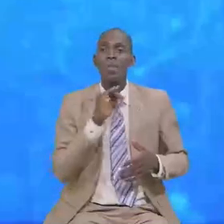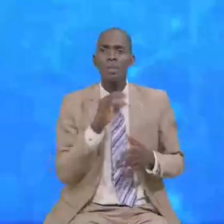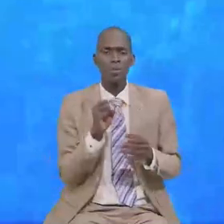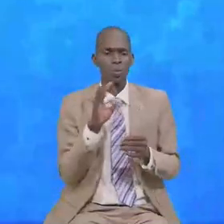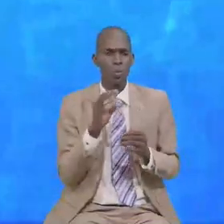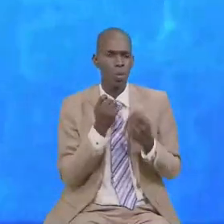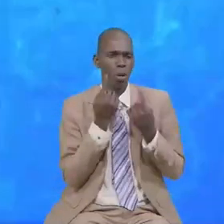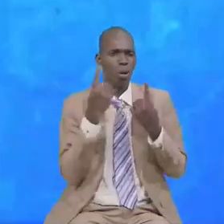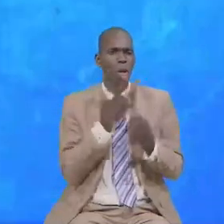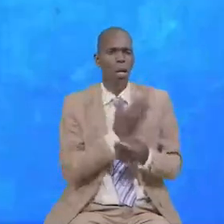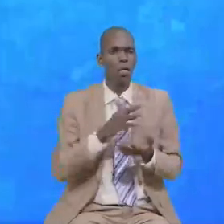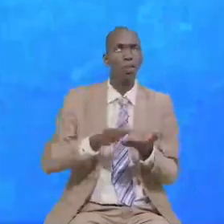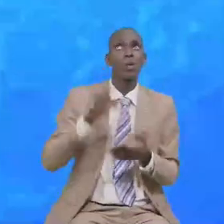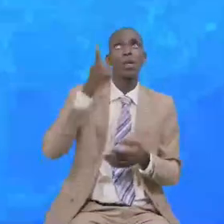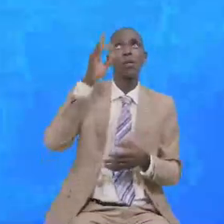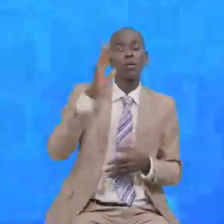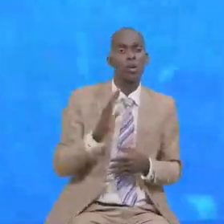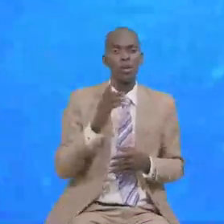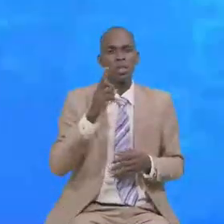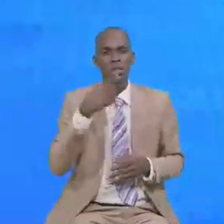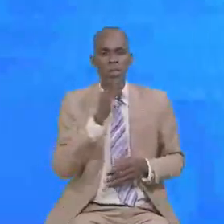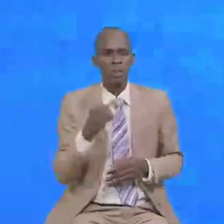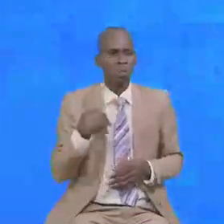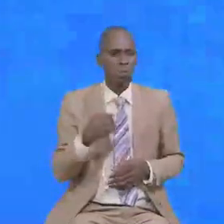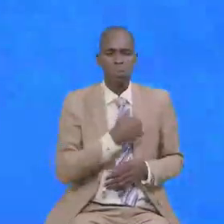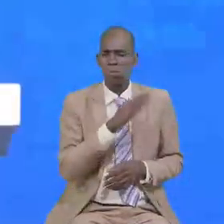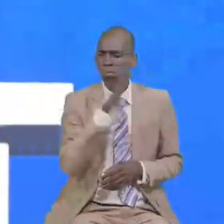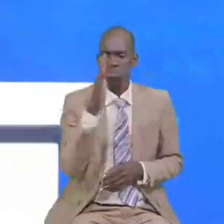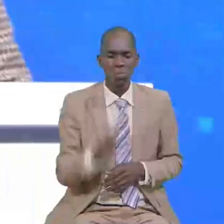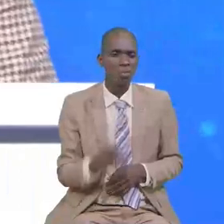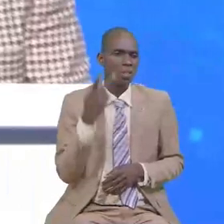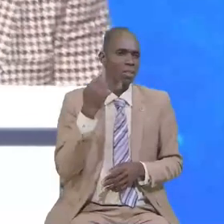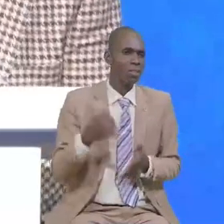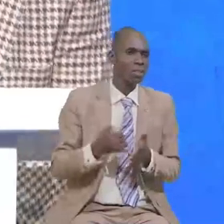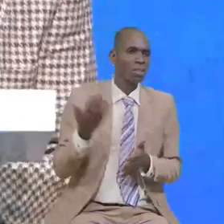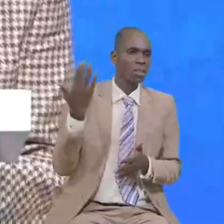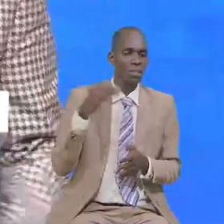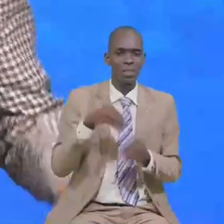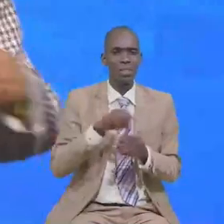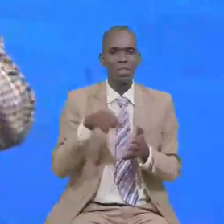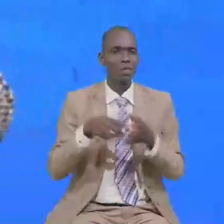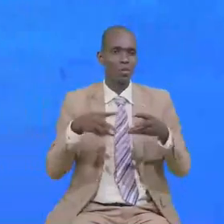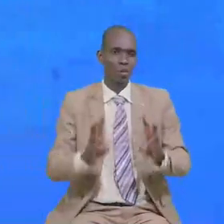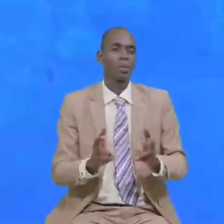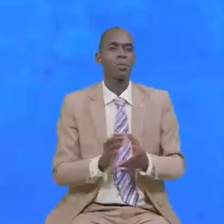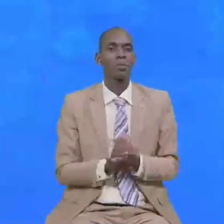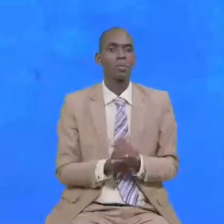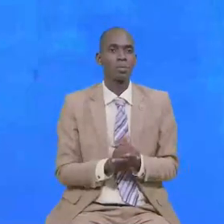Et glorifiait Dieu disant, nous n'avons jamais rien vu de pareil.